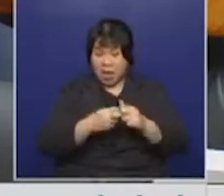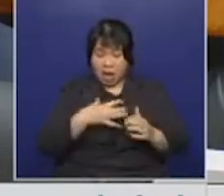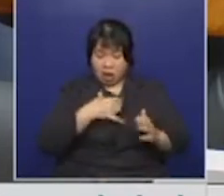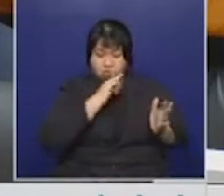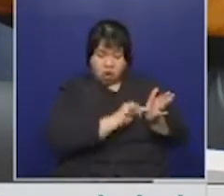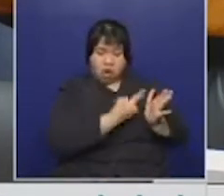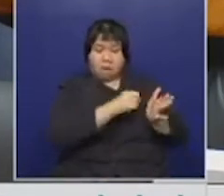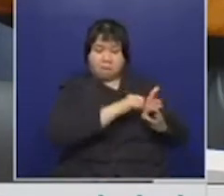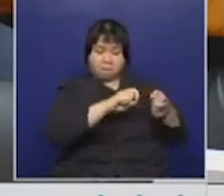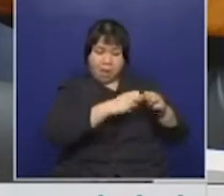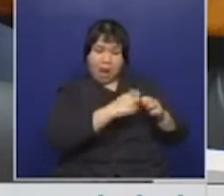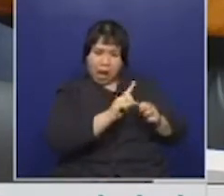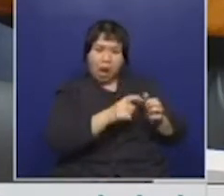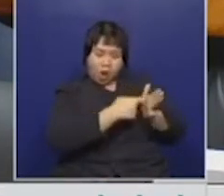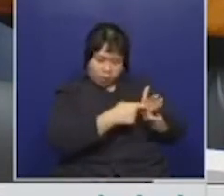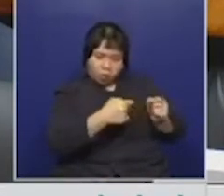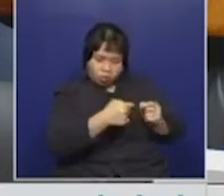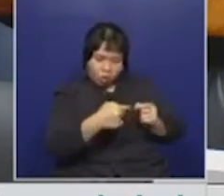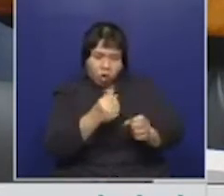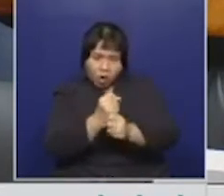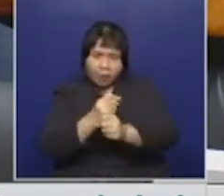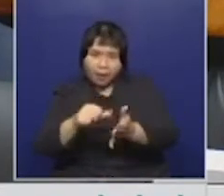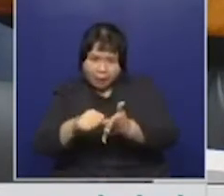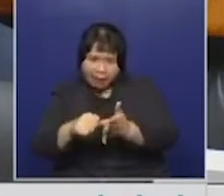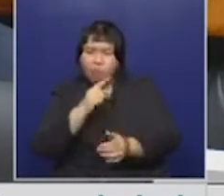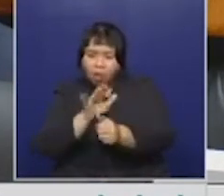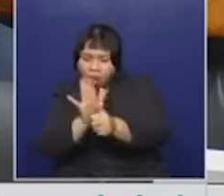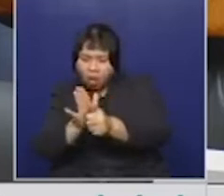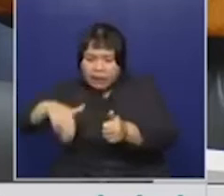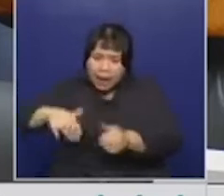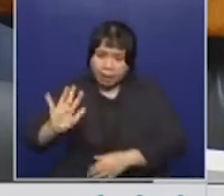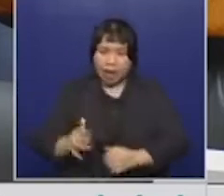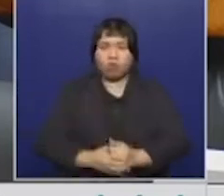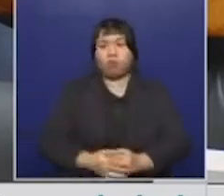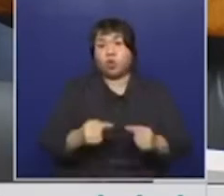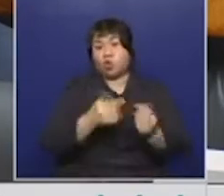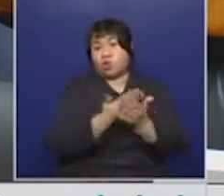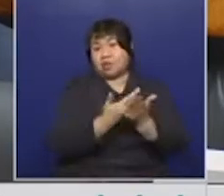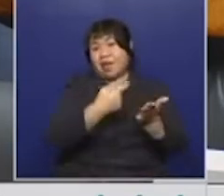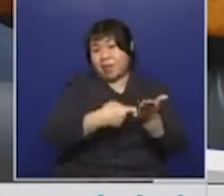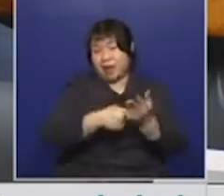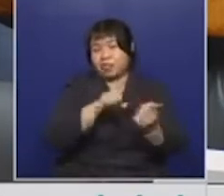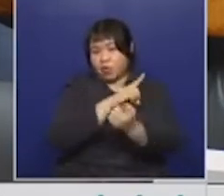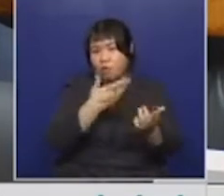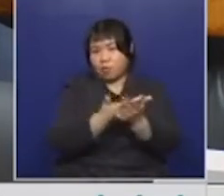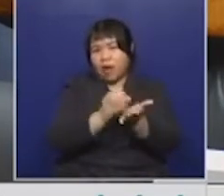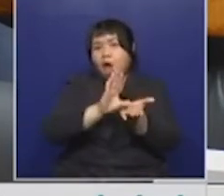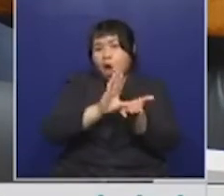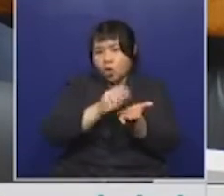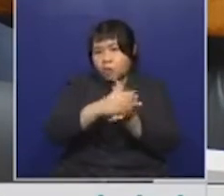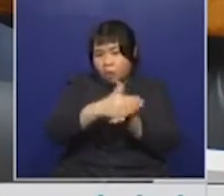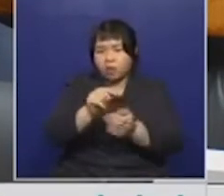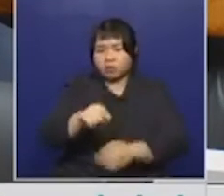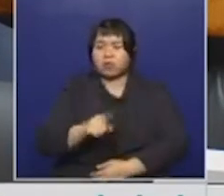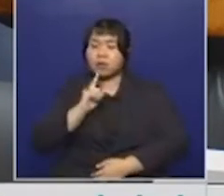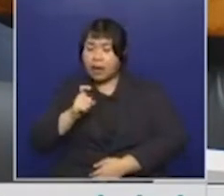ดีกว่าที่จะตามมาแก้ทีหลังและชดเชยเยียวยากันที่หลังค่ะส่วนมาตรการลดหย่อนเงินสมทบประกันสังคมก็เช่นกันสิ่งที่อยากจะถามคือลูก